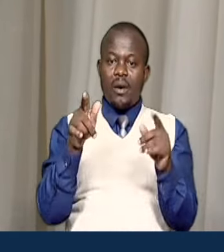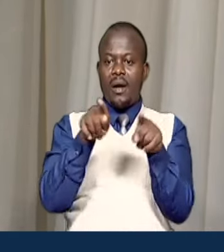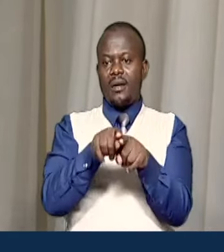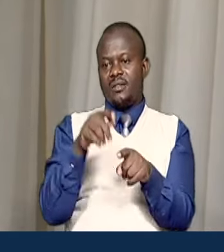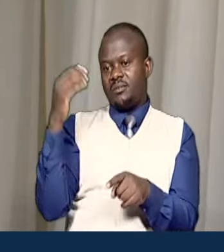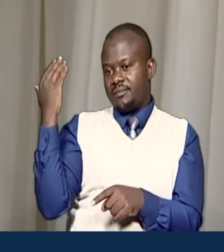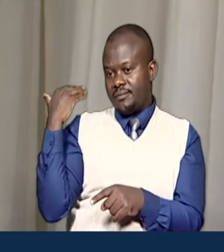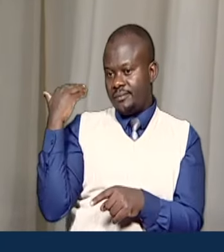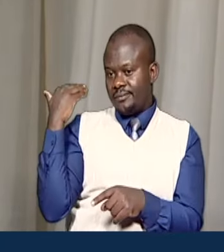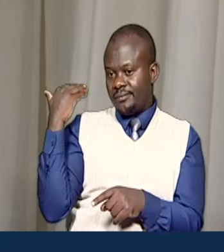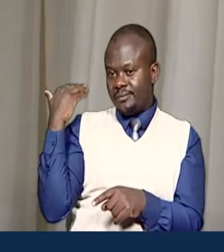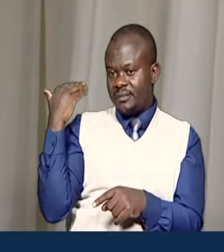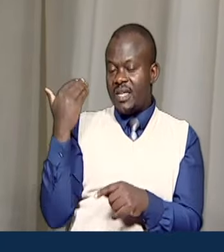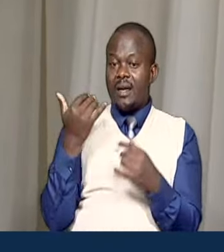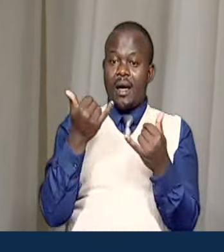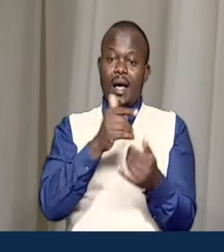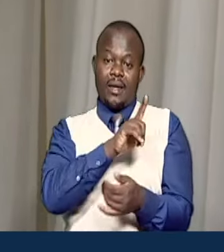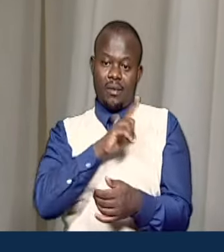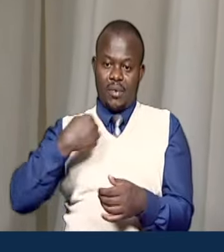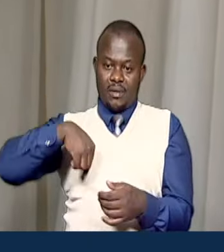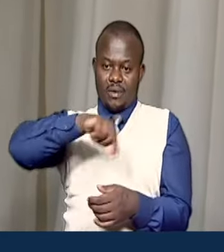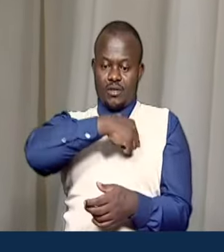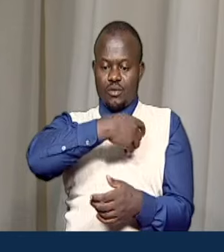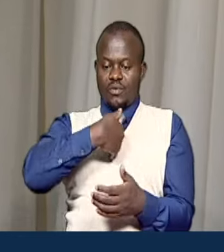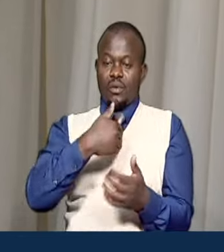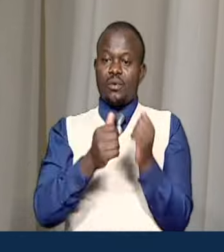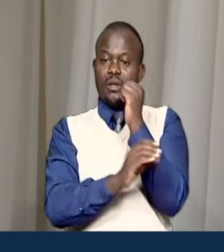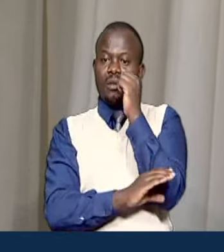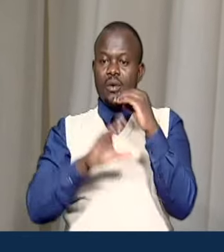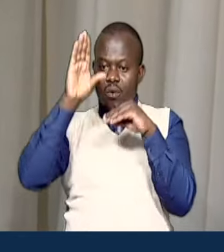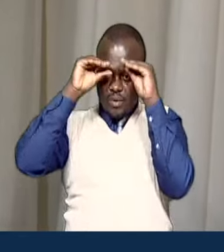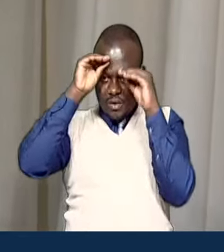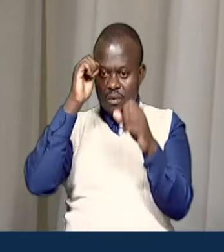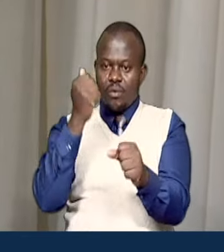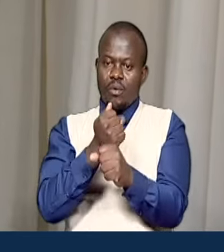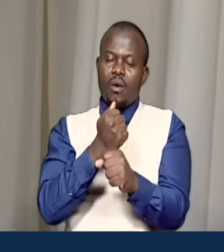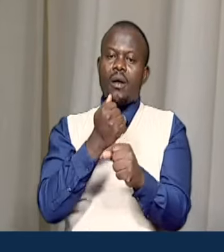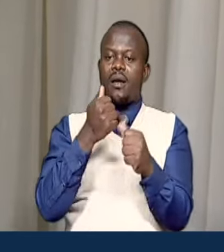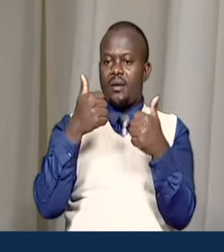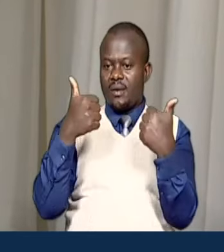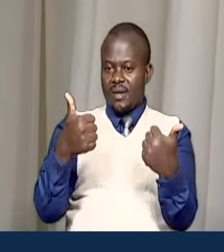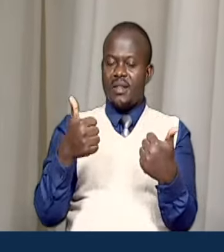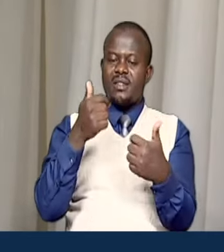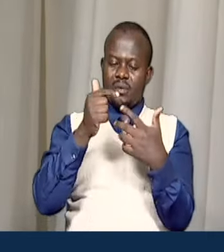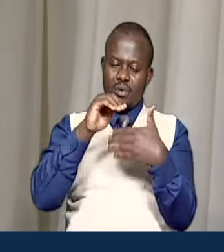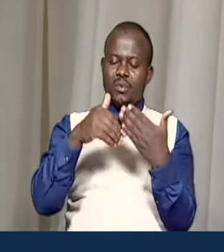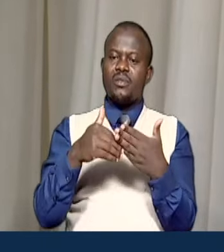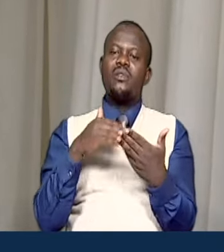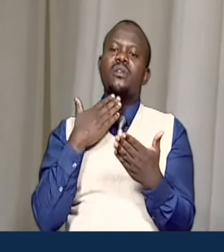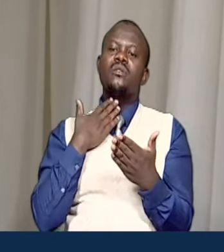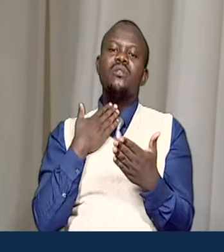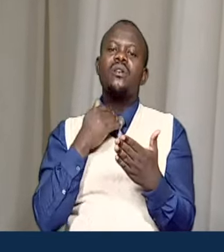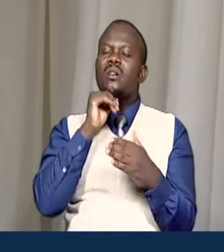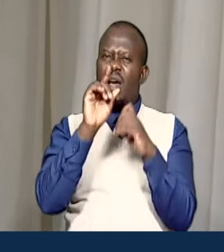rwahoze. Aya mahirwe dufite yo kugira igihugu, kwiga, gukora akazi kose twifuza, nta